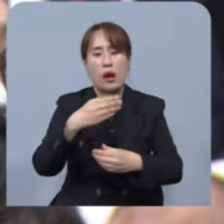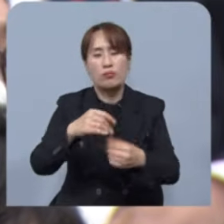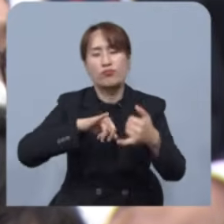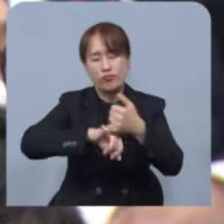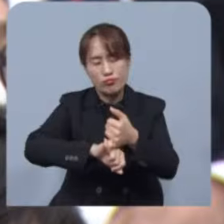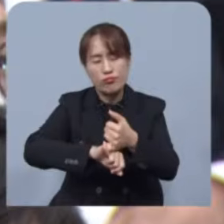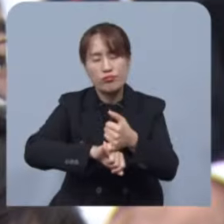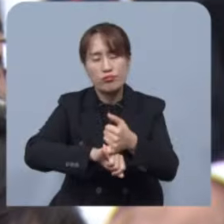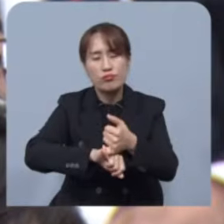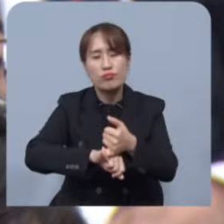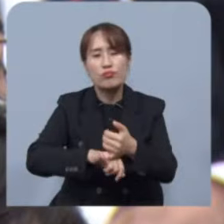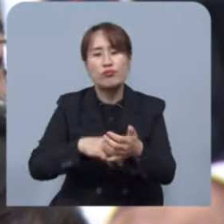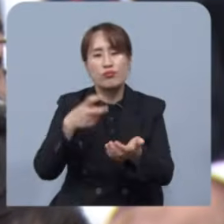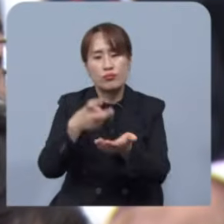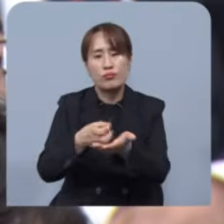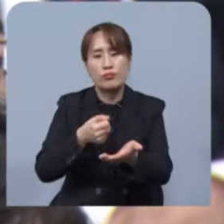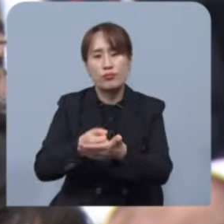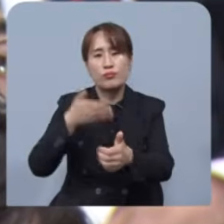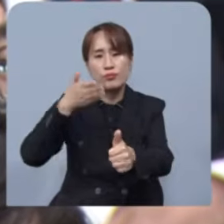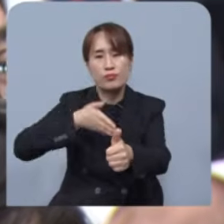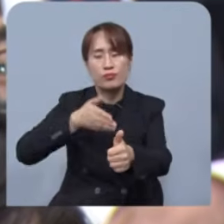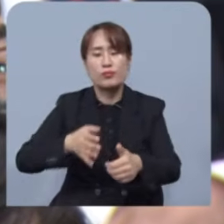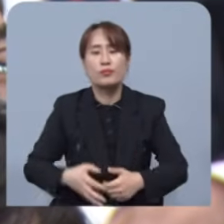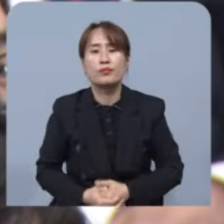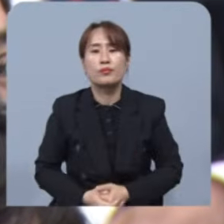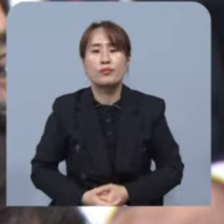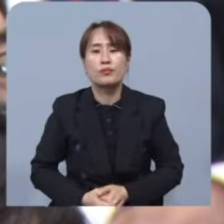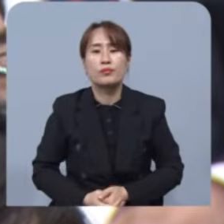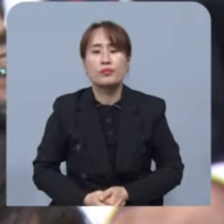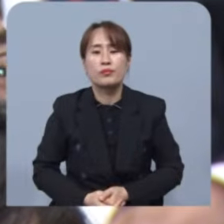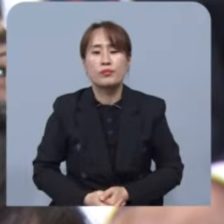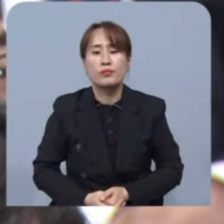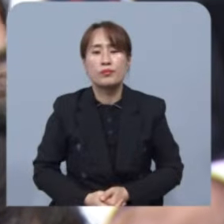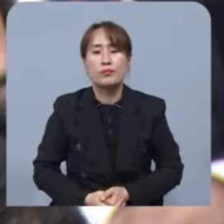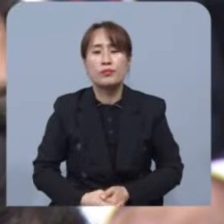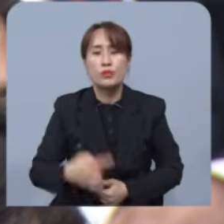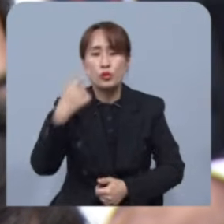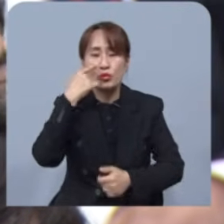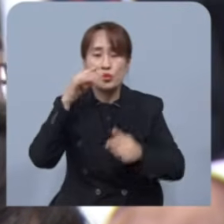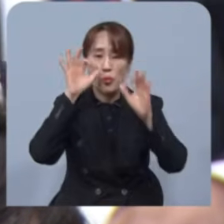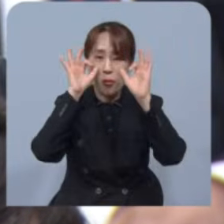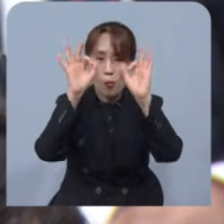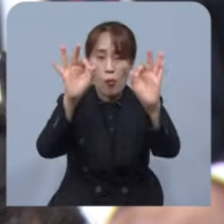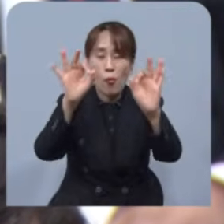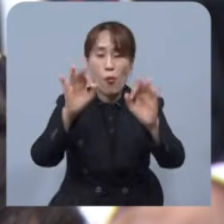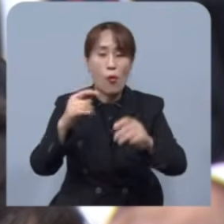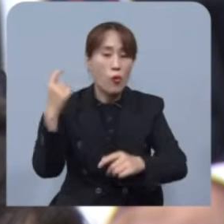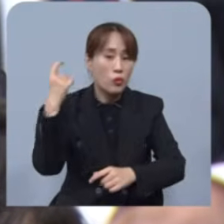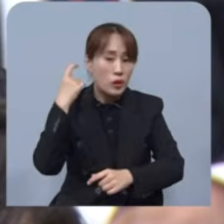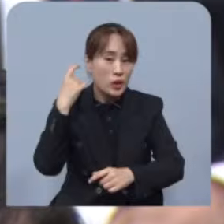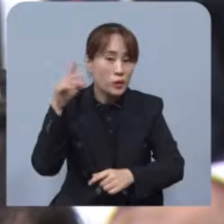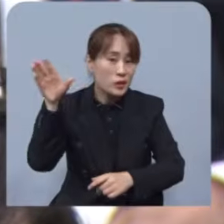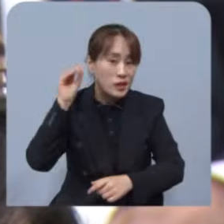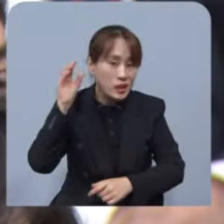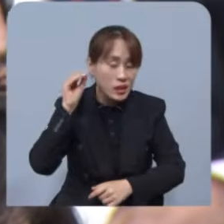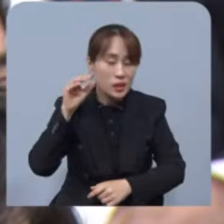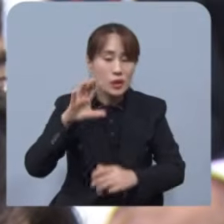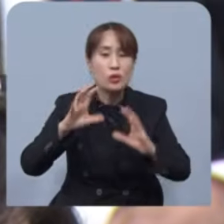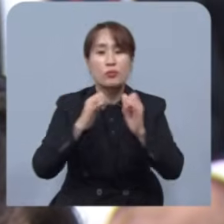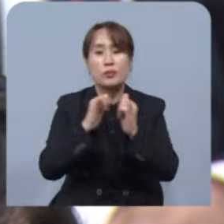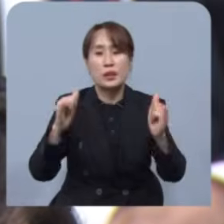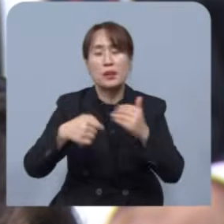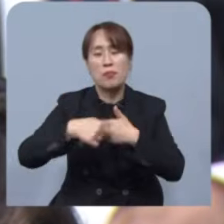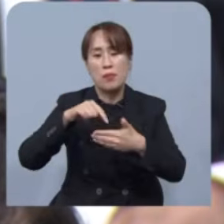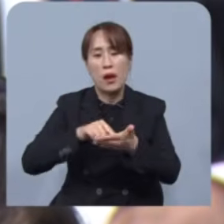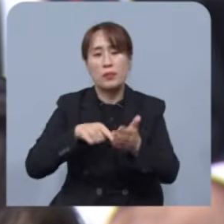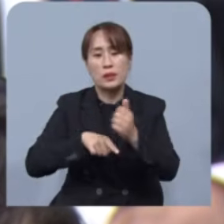줄 수 있는 그런 제도를 마련해 주시면 감사하겠습니다. 눈으로 보고 귀로 담은 그런 국민들의